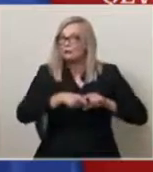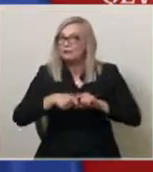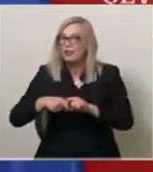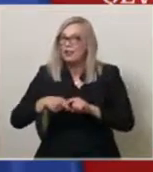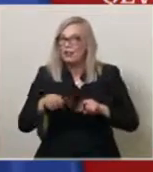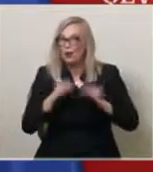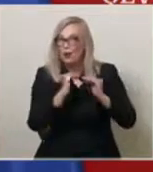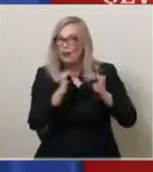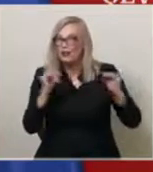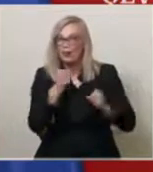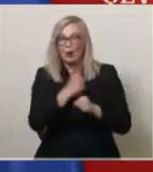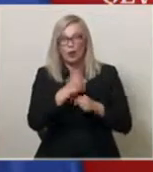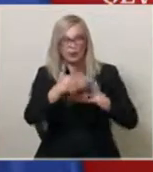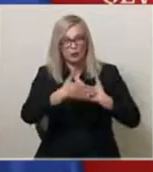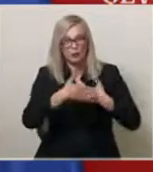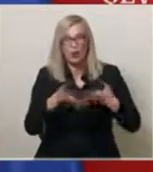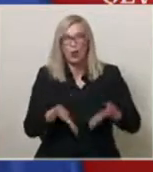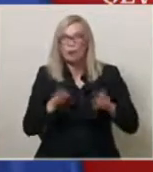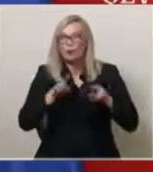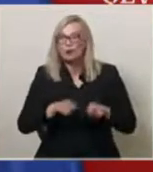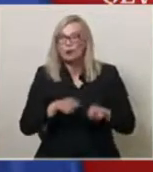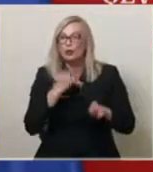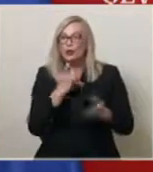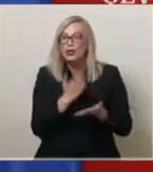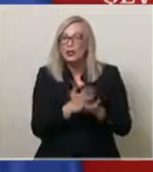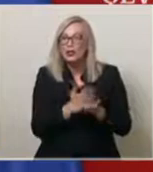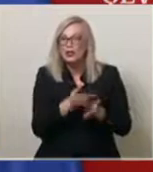ова ниво на соработка. Ова може да е еден од